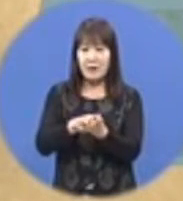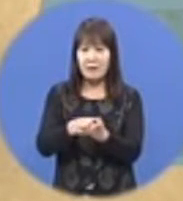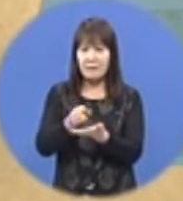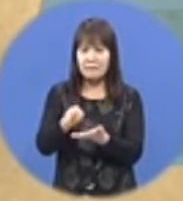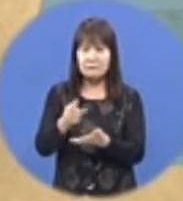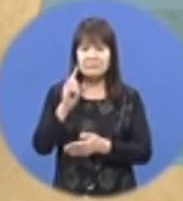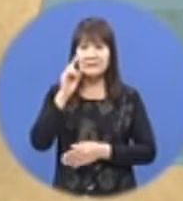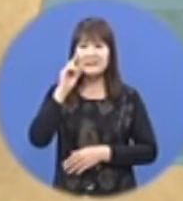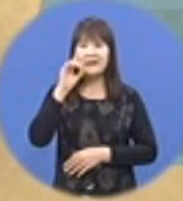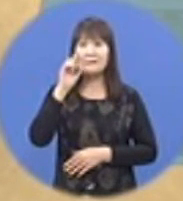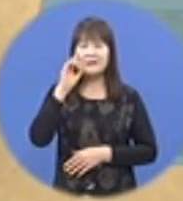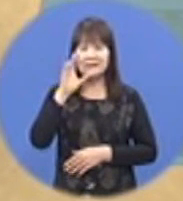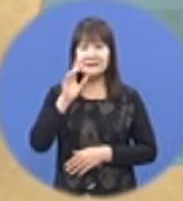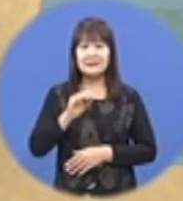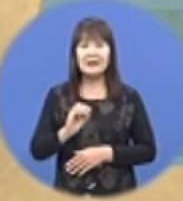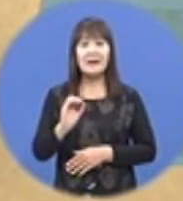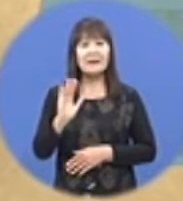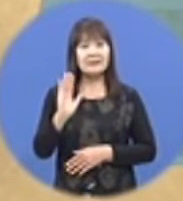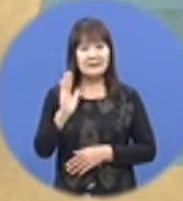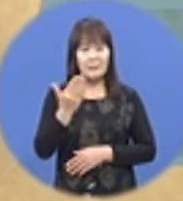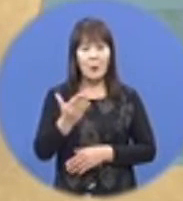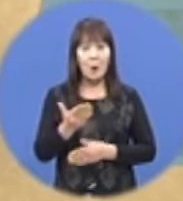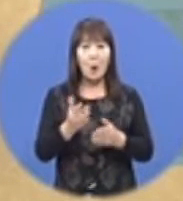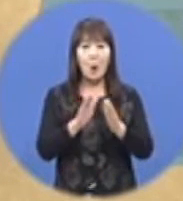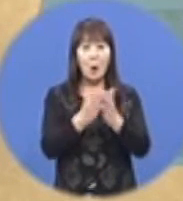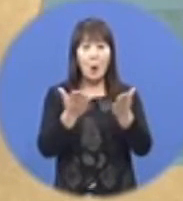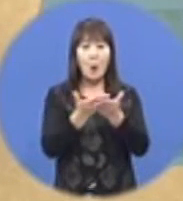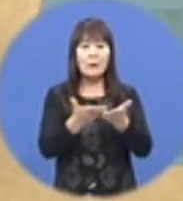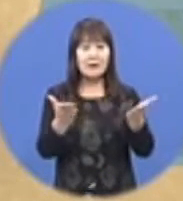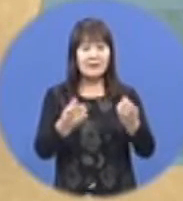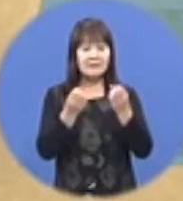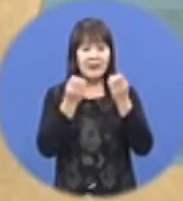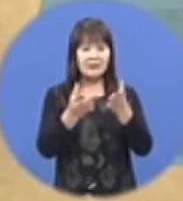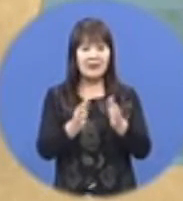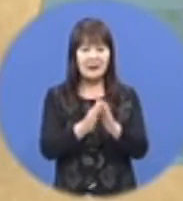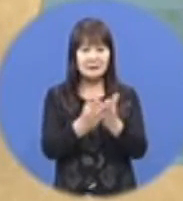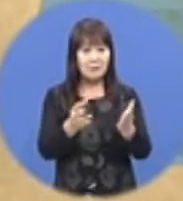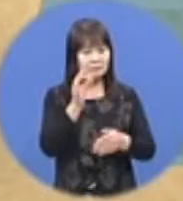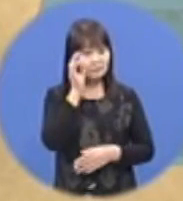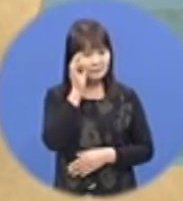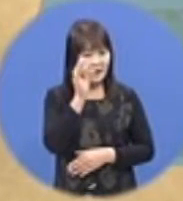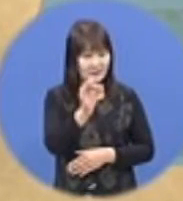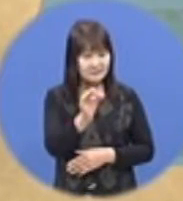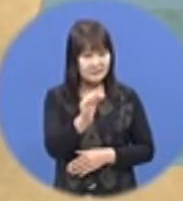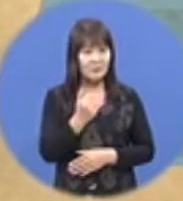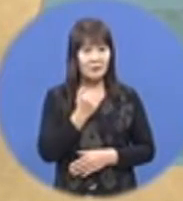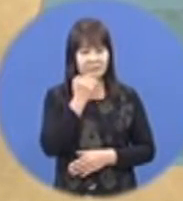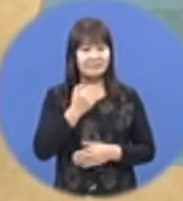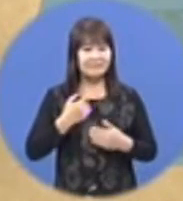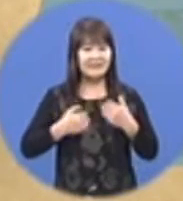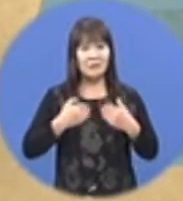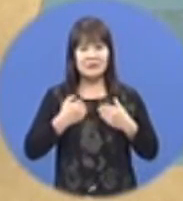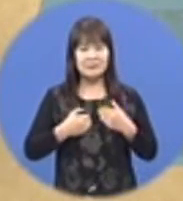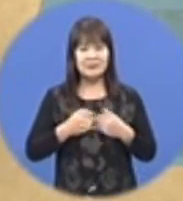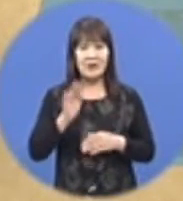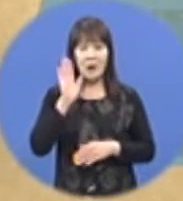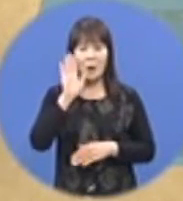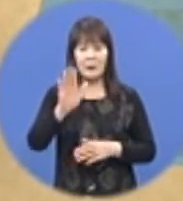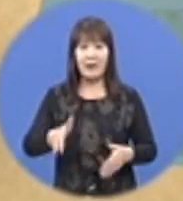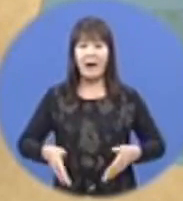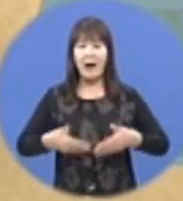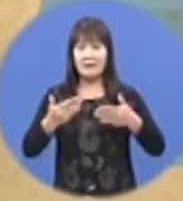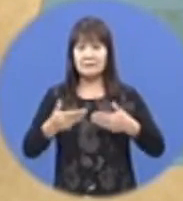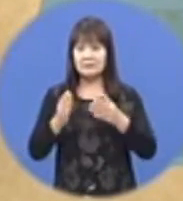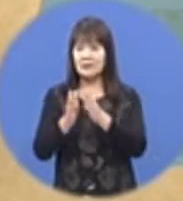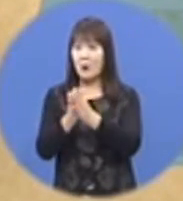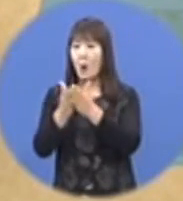るんですが、本屋さんに行って新しいまた素敵な本と出会うというのも楽しみの一つなんですよね。これから春に向けて本と